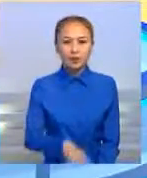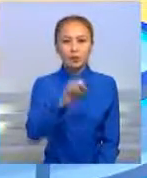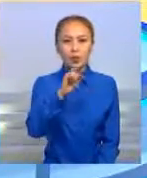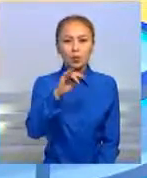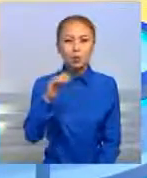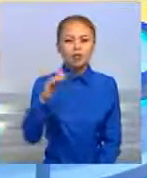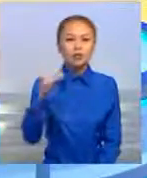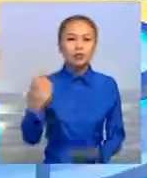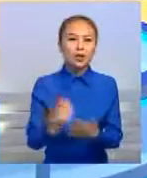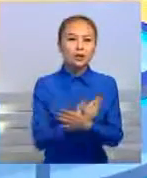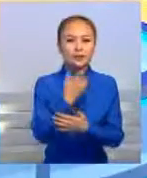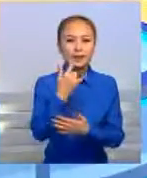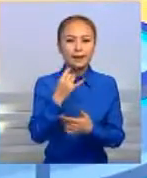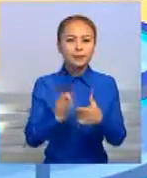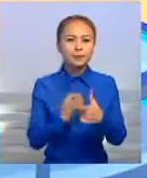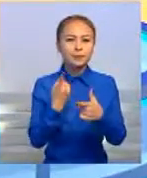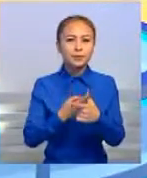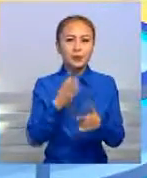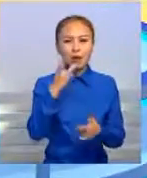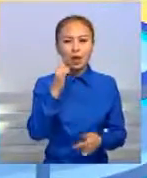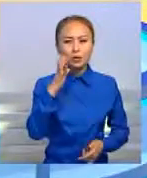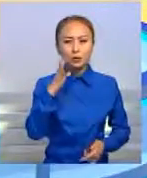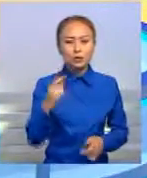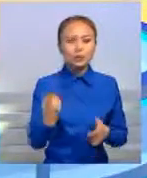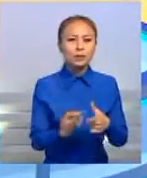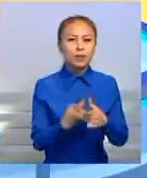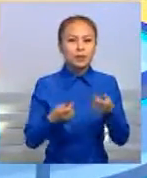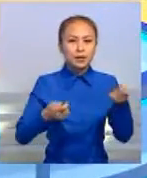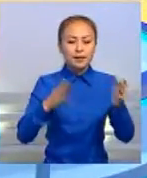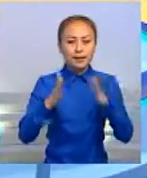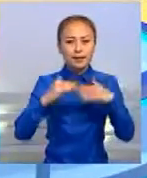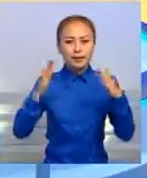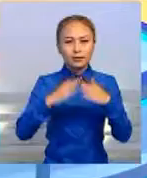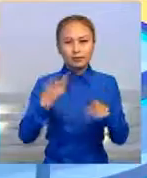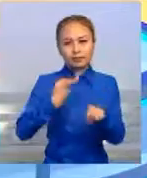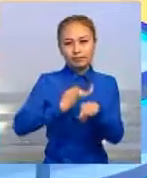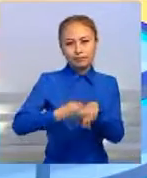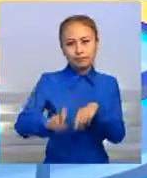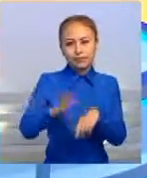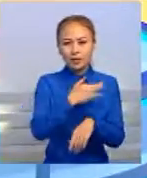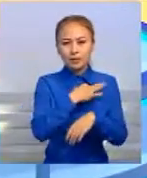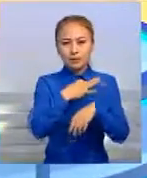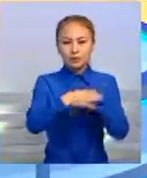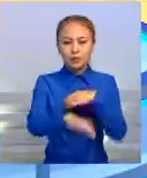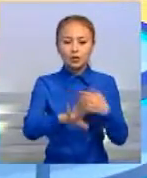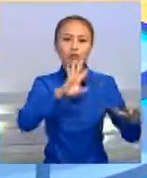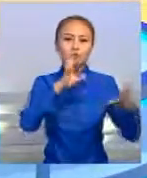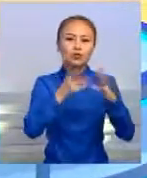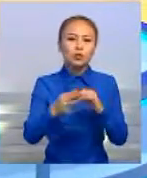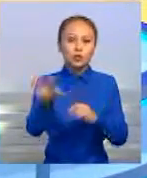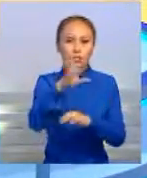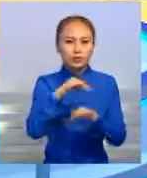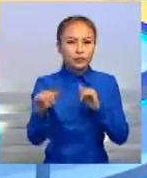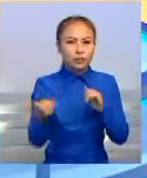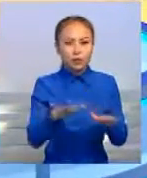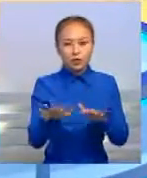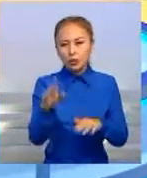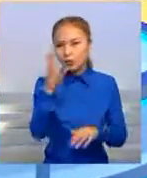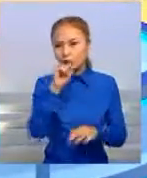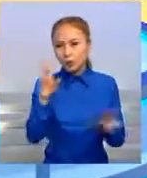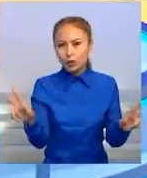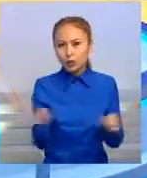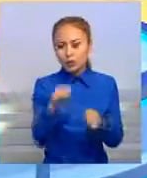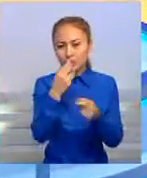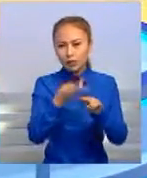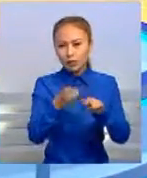Папуа жаңа Гвинея полицейлері Манус аралындағы босқындарды лагерден күштеп қуып шықпақ болды. Алайда бұл әрекет сәтсіз аяқталды.